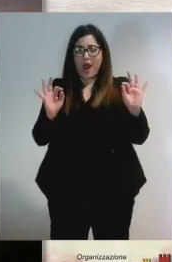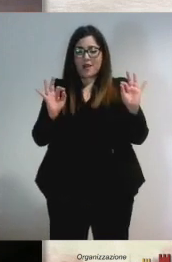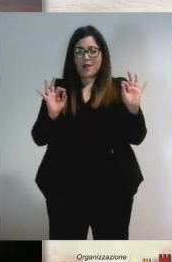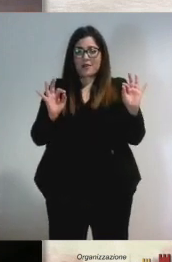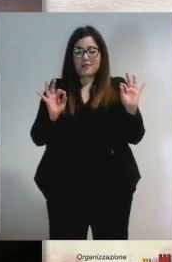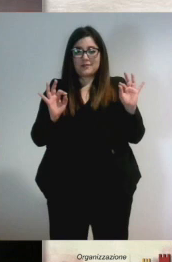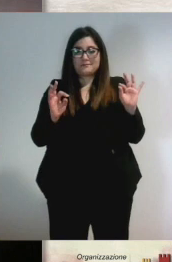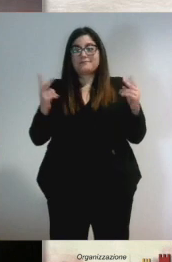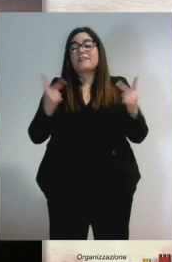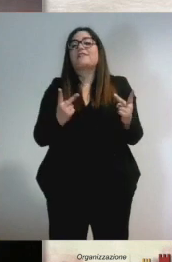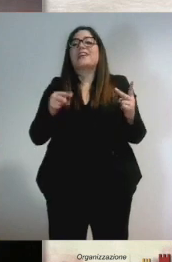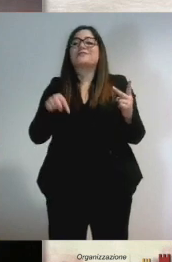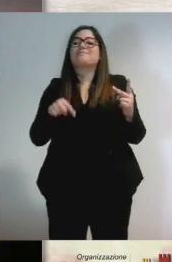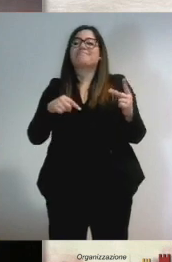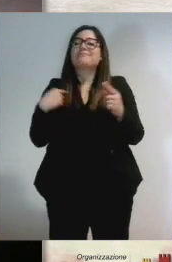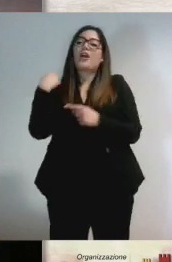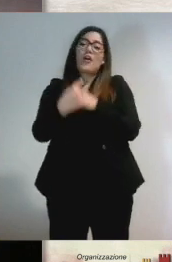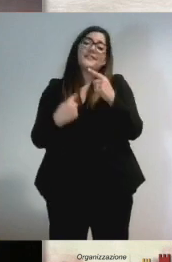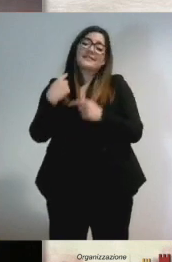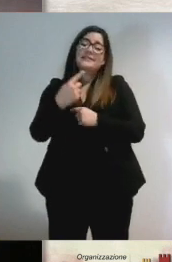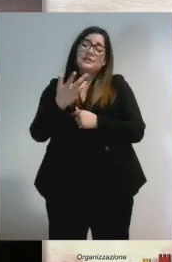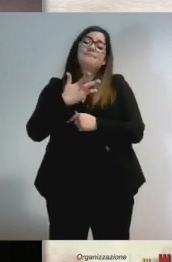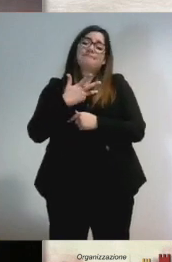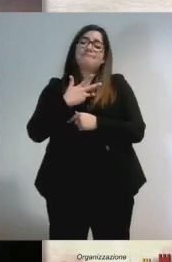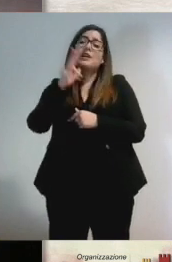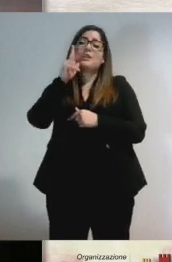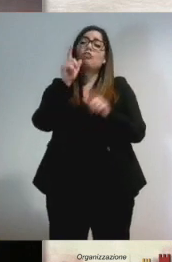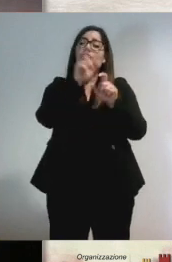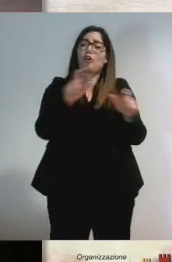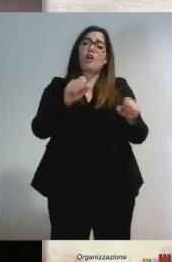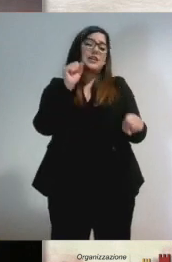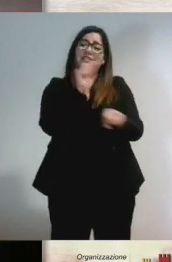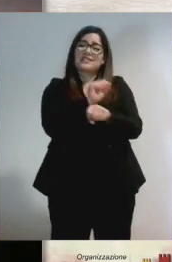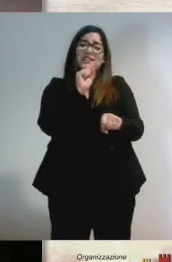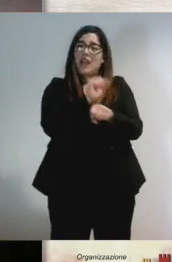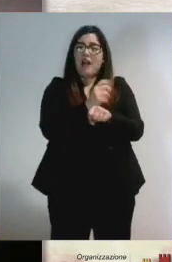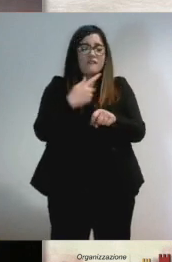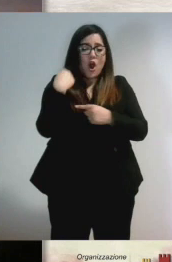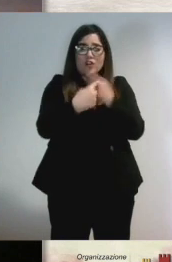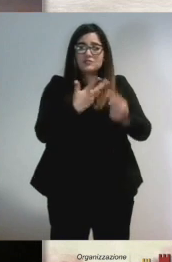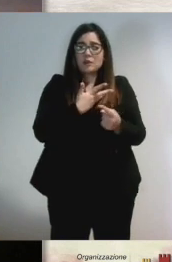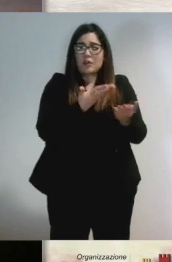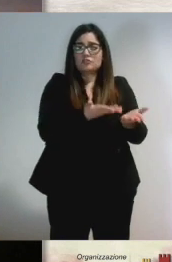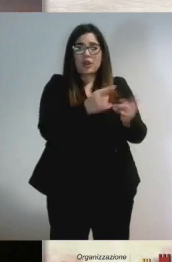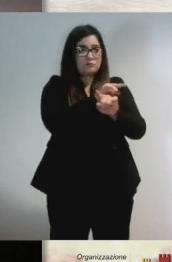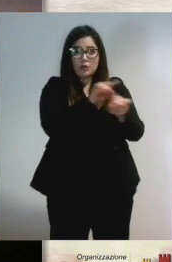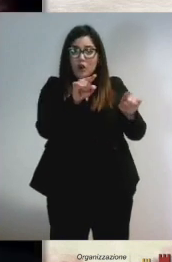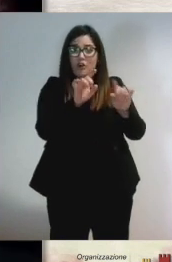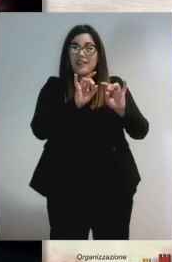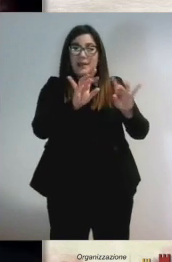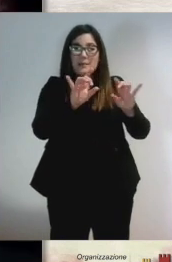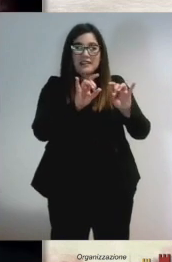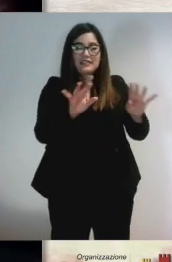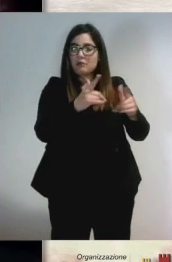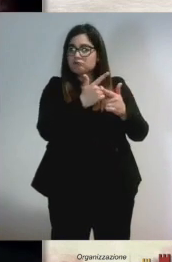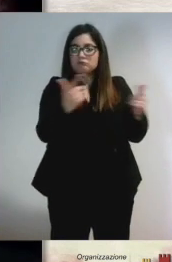ancora donne ridotte in schiavitù nel mondo a cui viene negata addirittura la formazione se ci